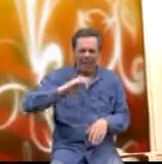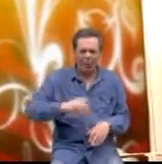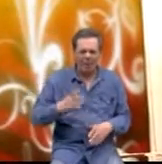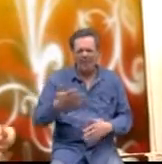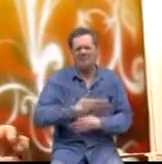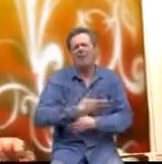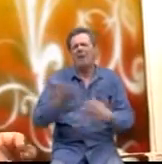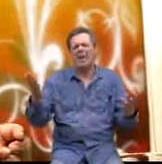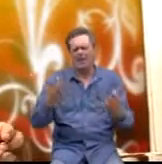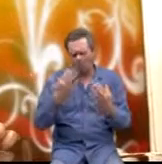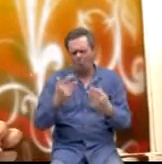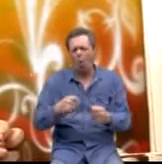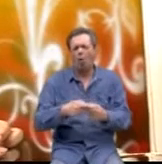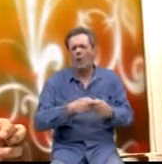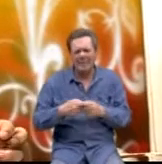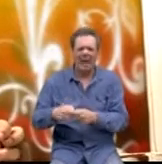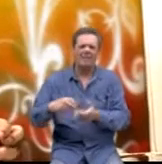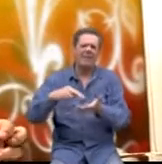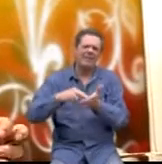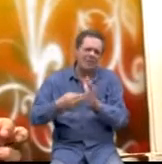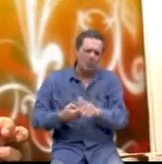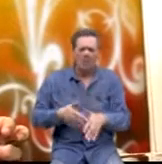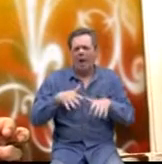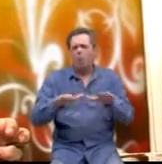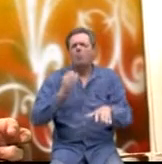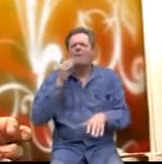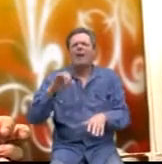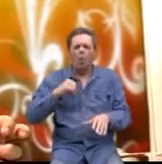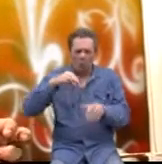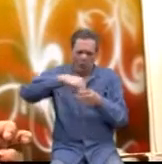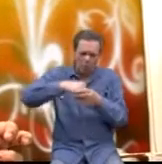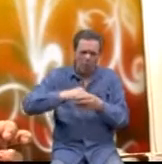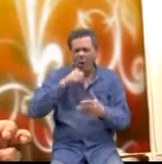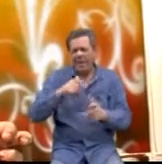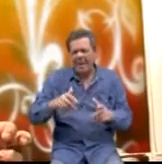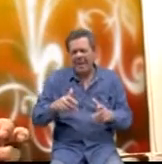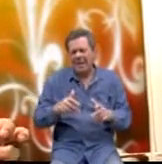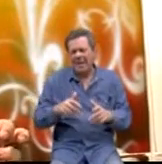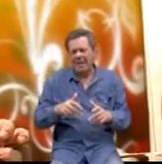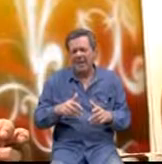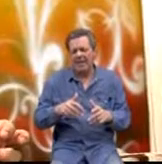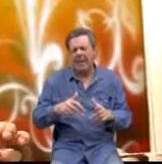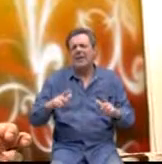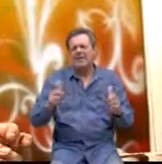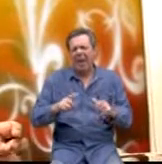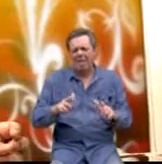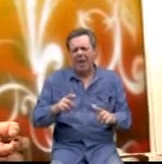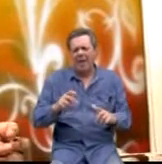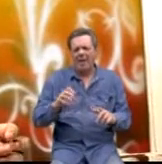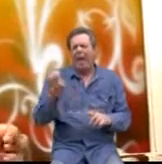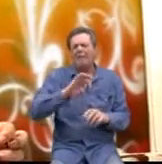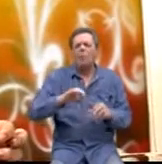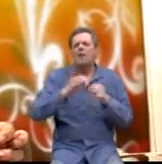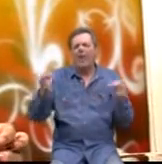broj organizacija, ustanova, institucija, ljudi sudjeluje svake godine i slave Europski dan susjeda 19. ove godine, 19. svibnja.